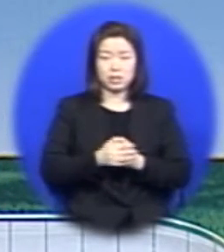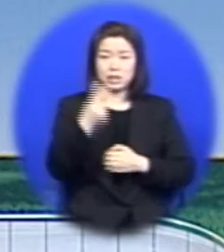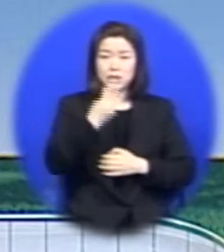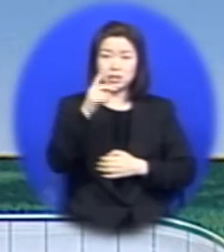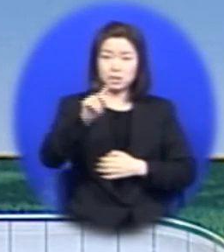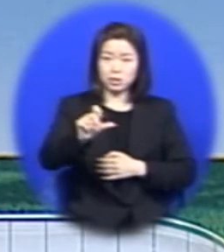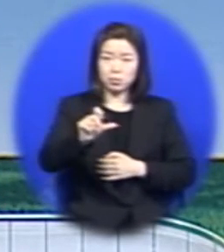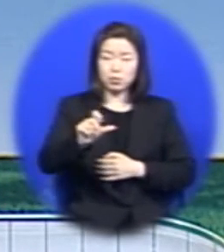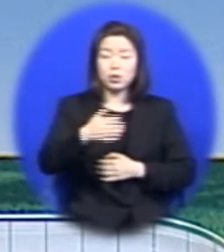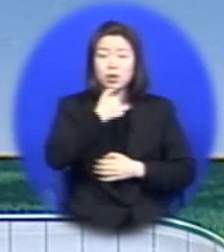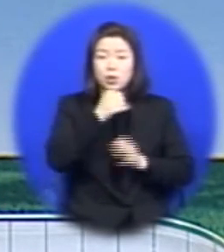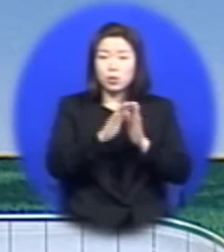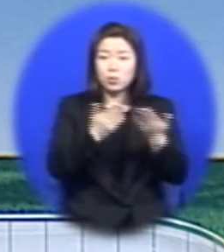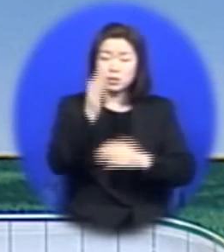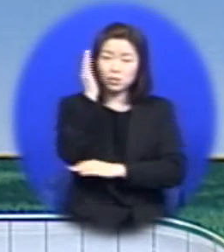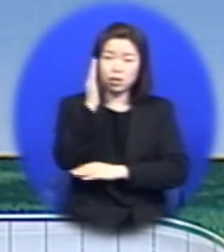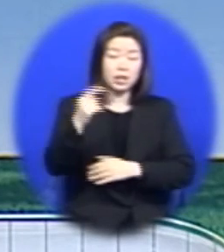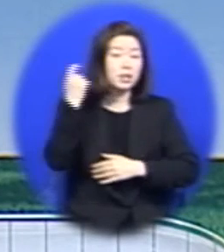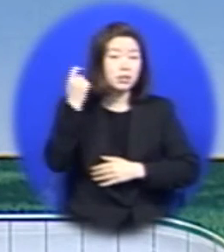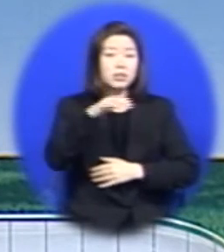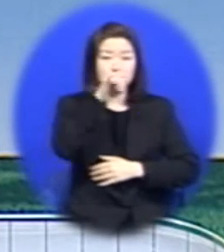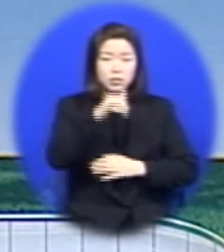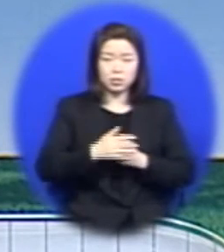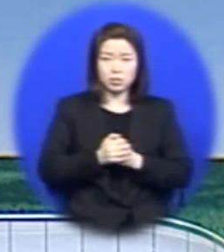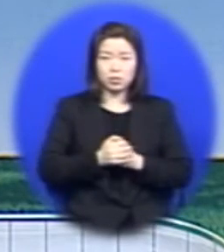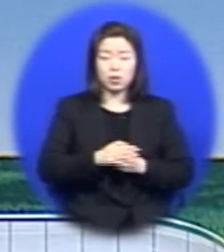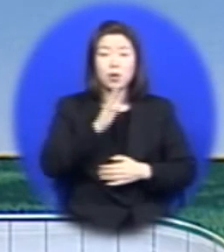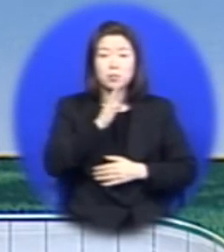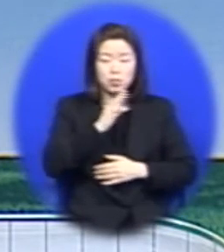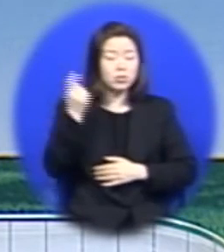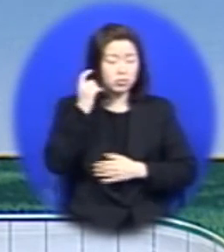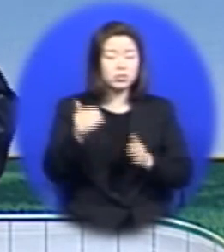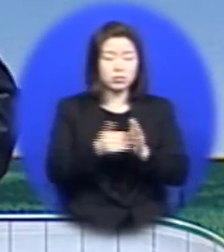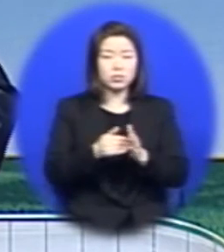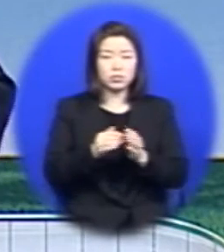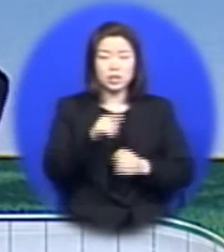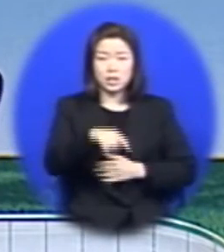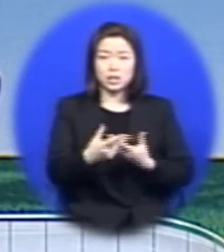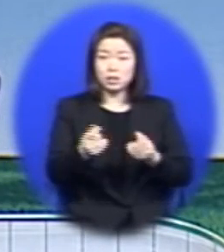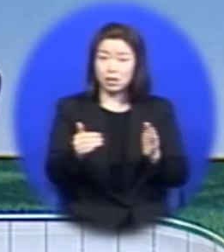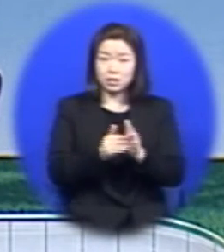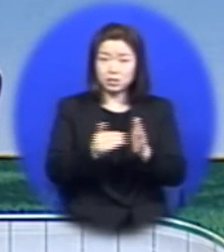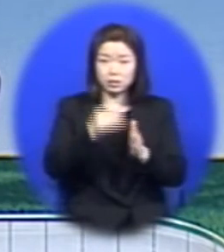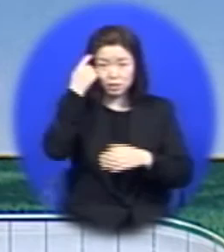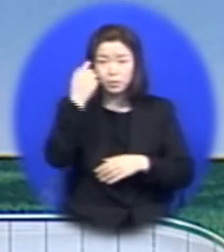2015년 로마서 강의 들었어. 물론 들었지. 이렇게 넘어갈 것입니까?